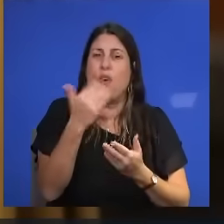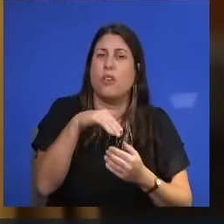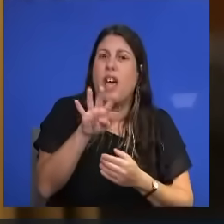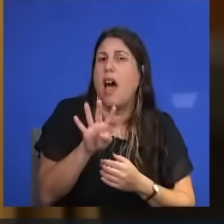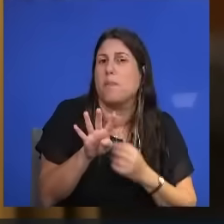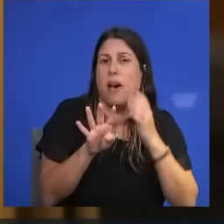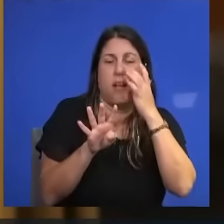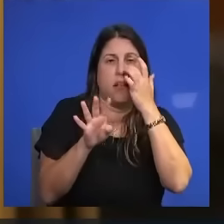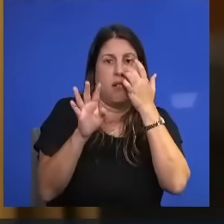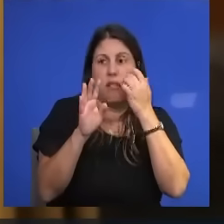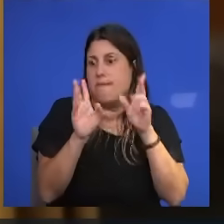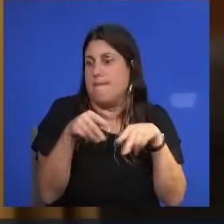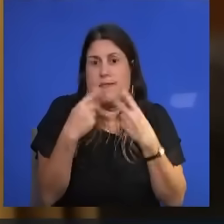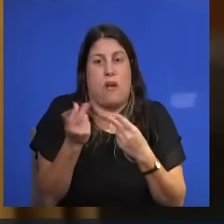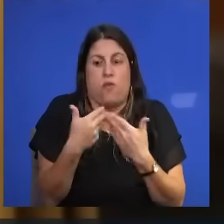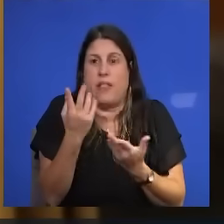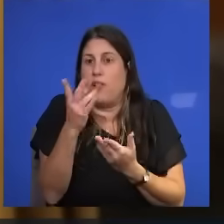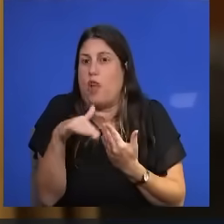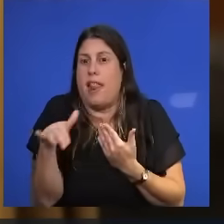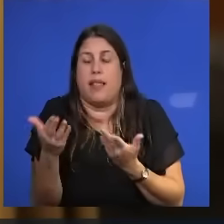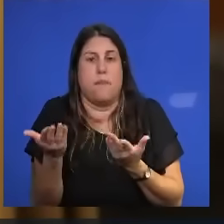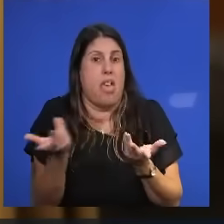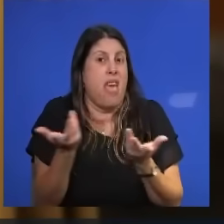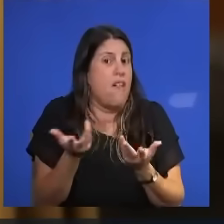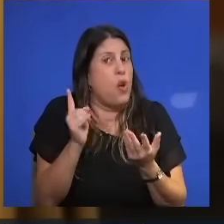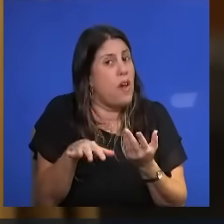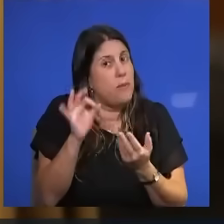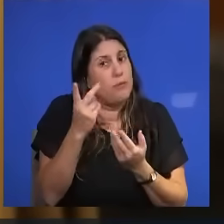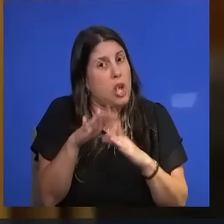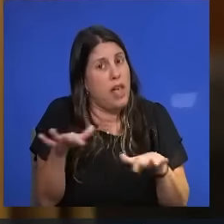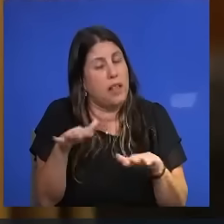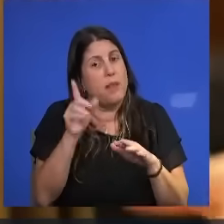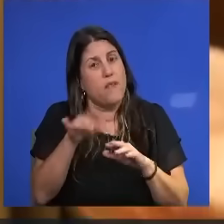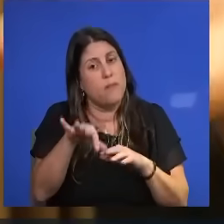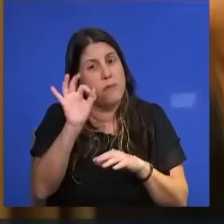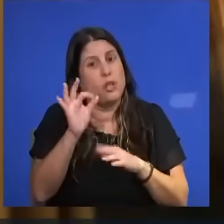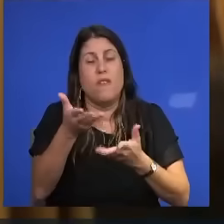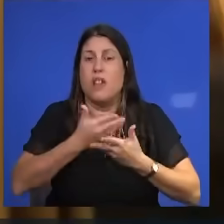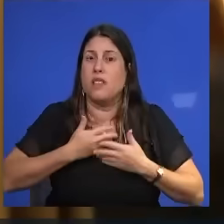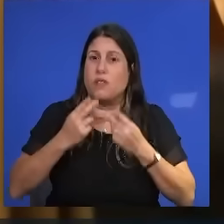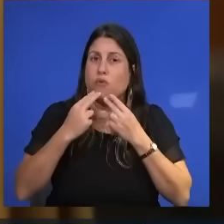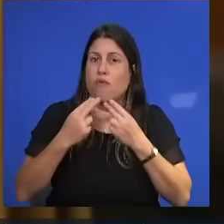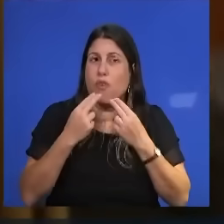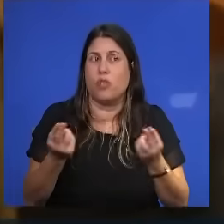שני ילדים. איפה הם? אתם חייבים למצוא ולתת לנו תשובות.